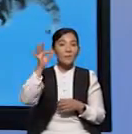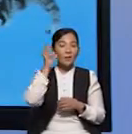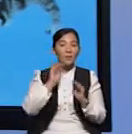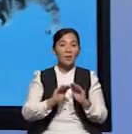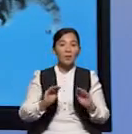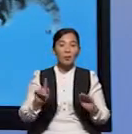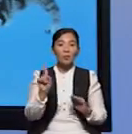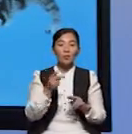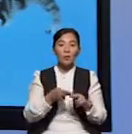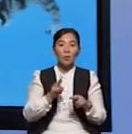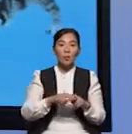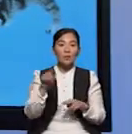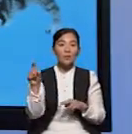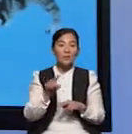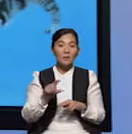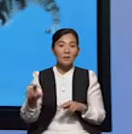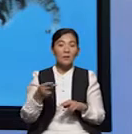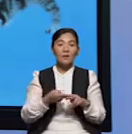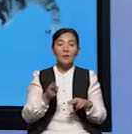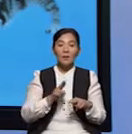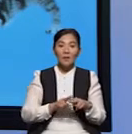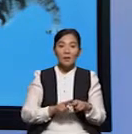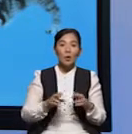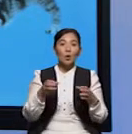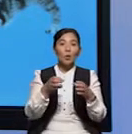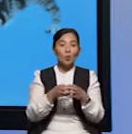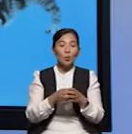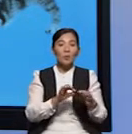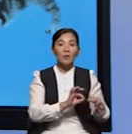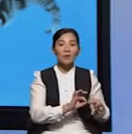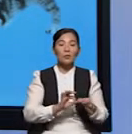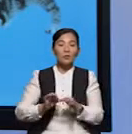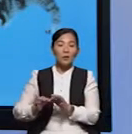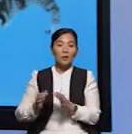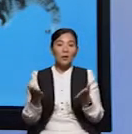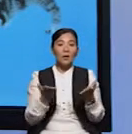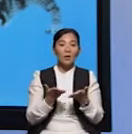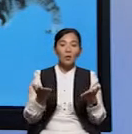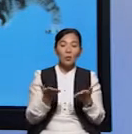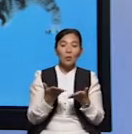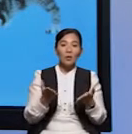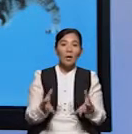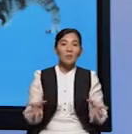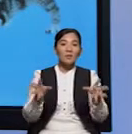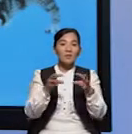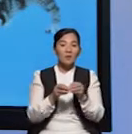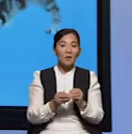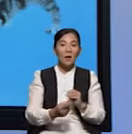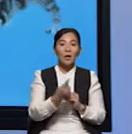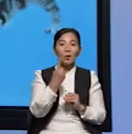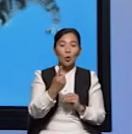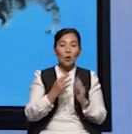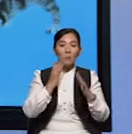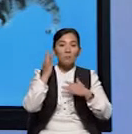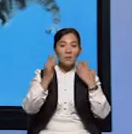Вспоминаем, ребята, что такое текст. Текст – это группа предложений, которые объединены